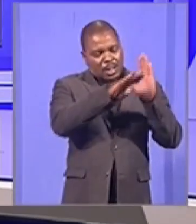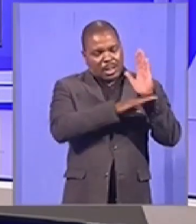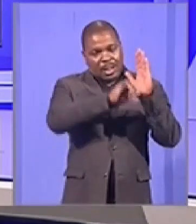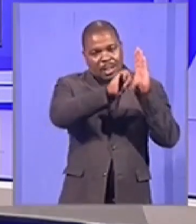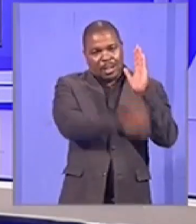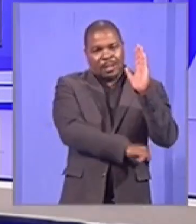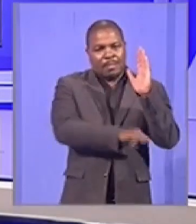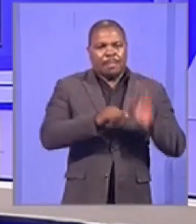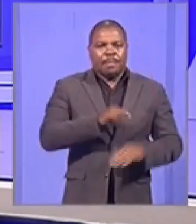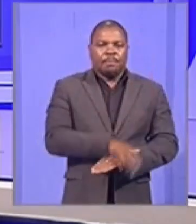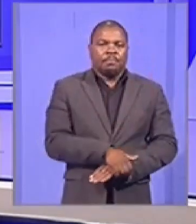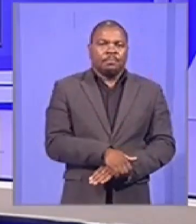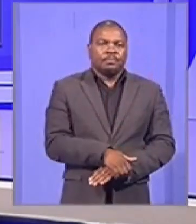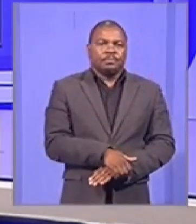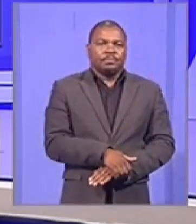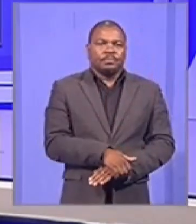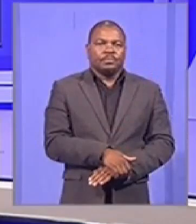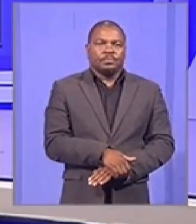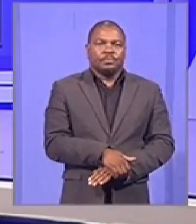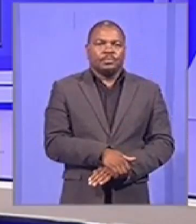E.